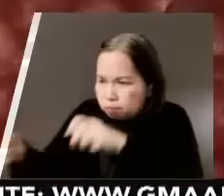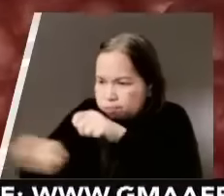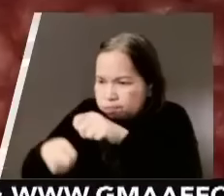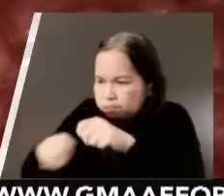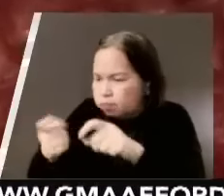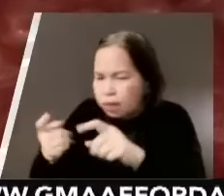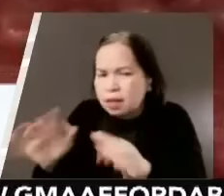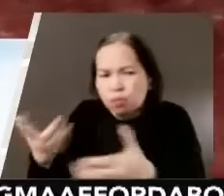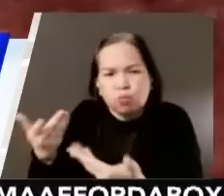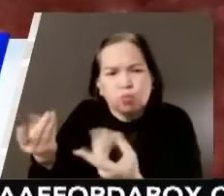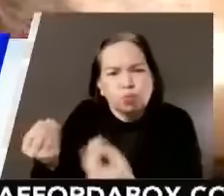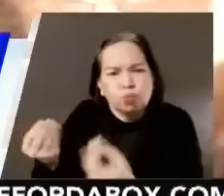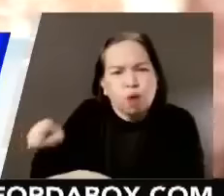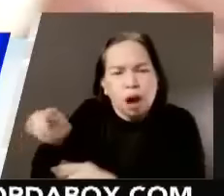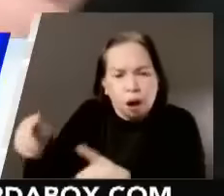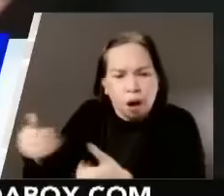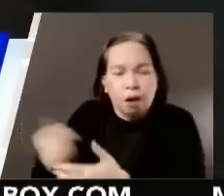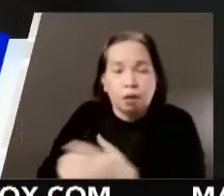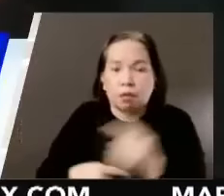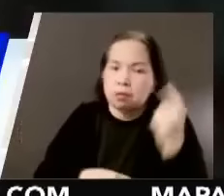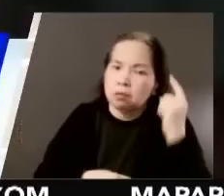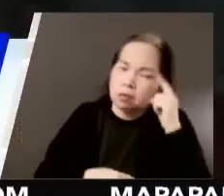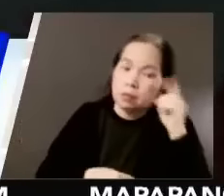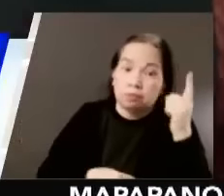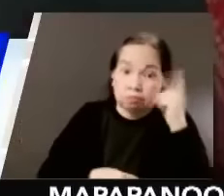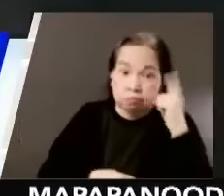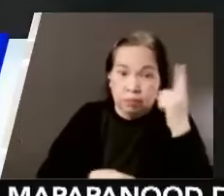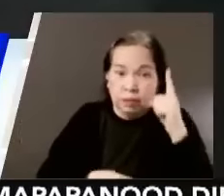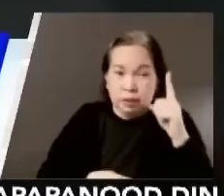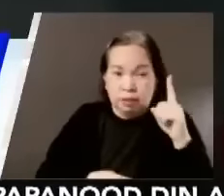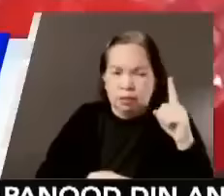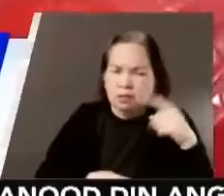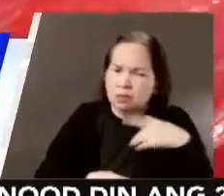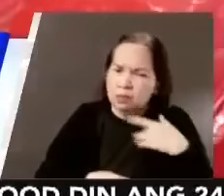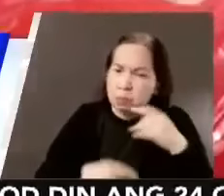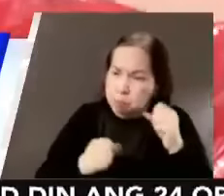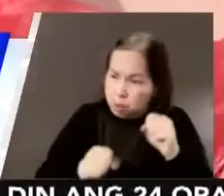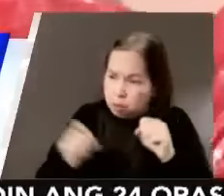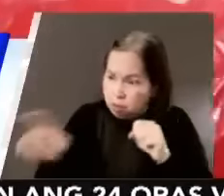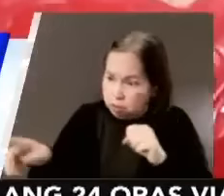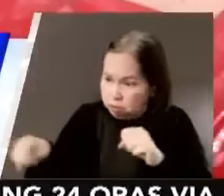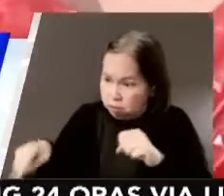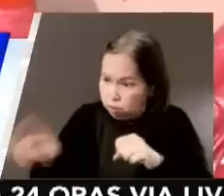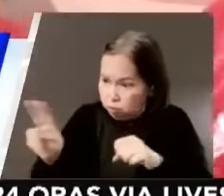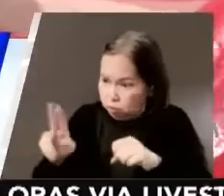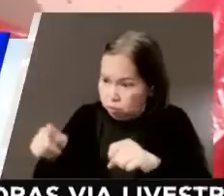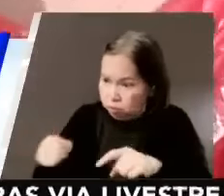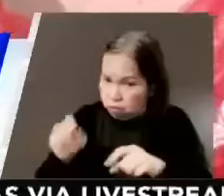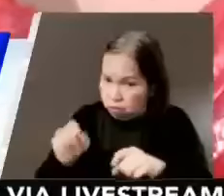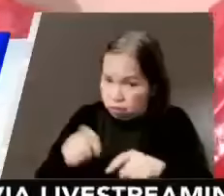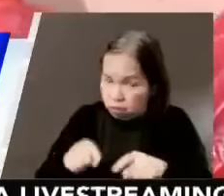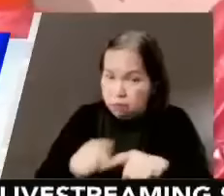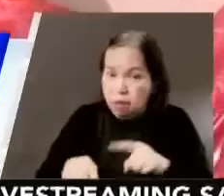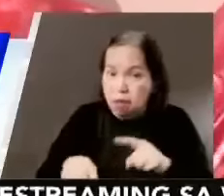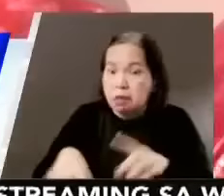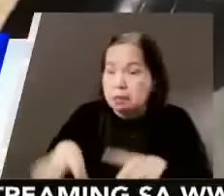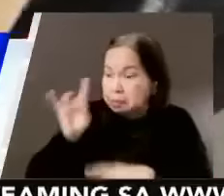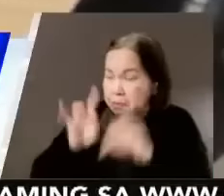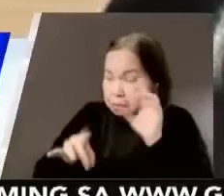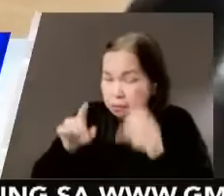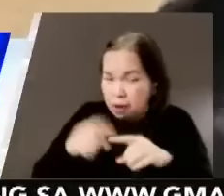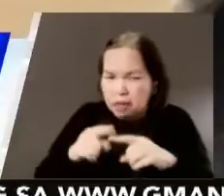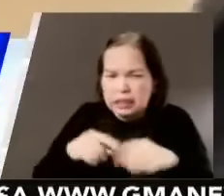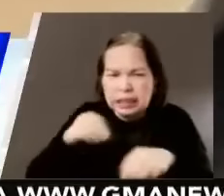Noong una, inisip pa ng kagawaran kung pwede pa rin mapakinabangan ng mga ito. Pero lumabas na sa pagsusuri na may pesticides at